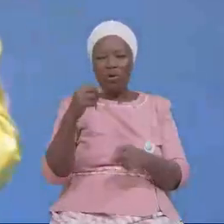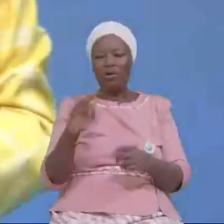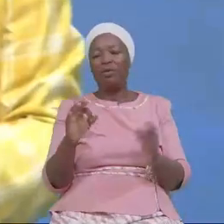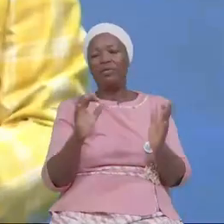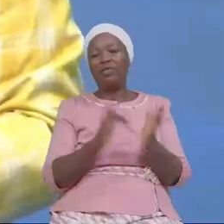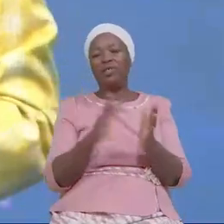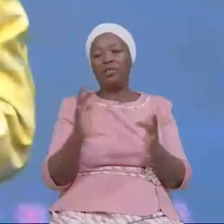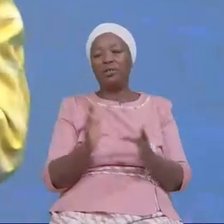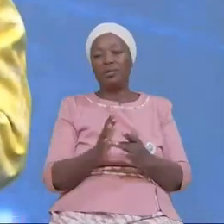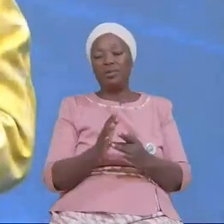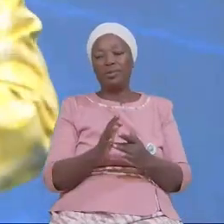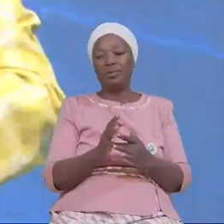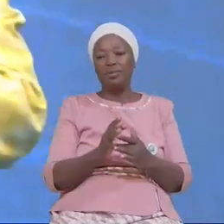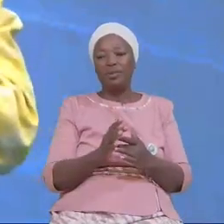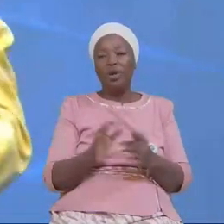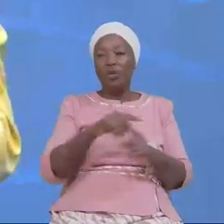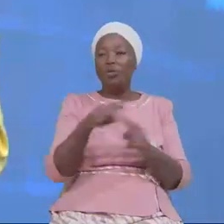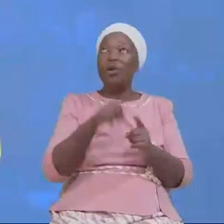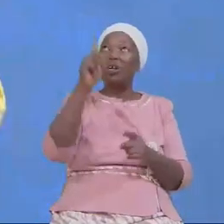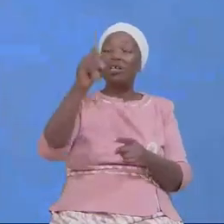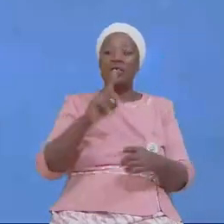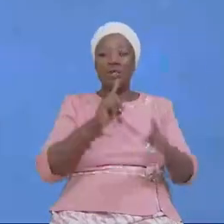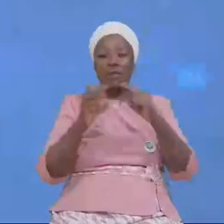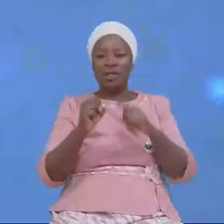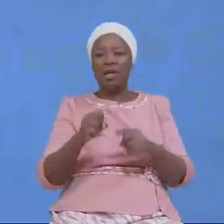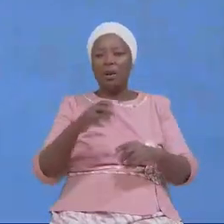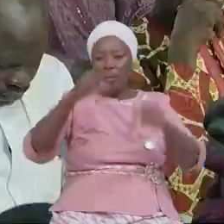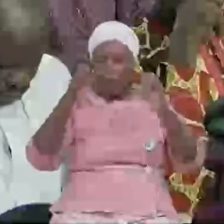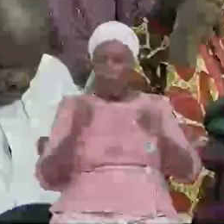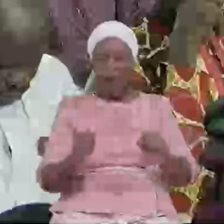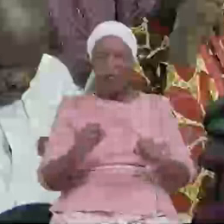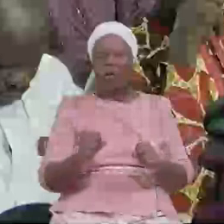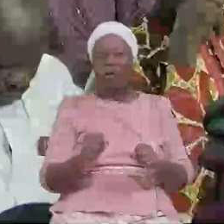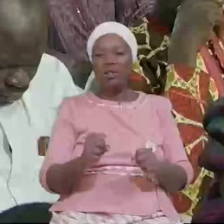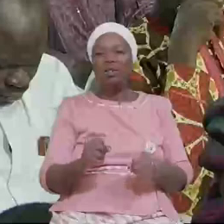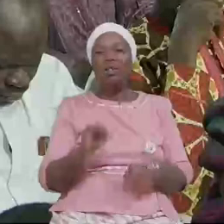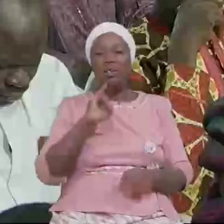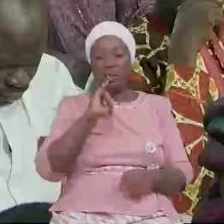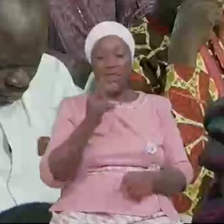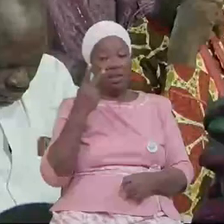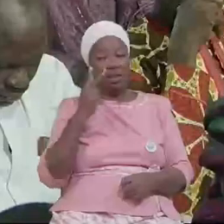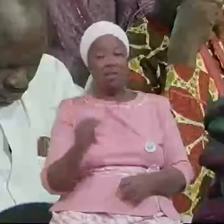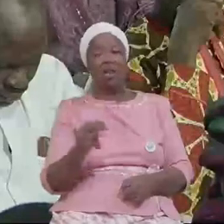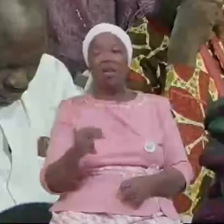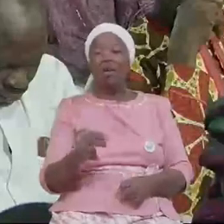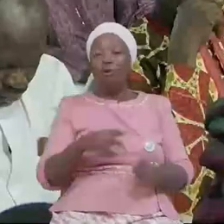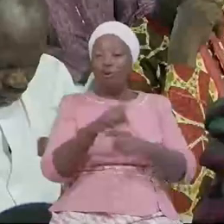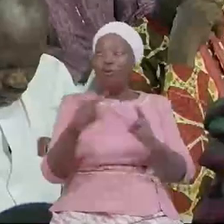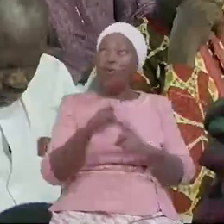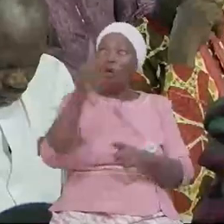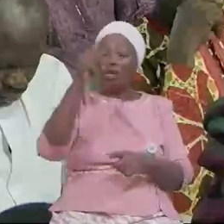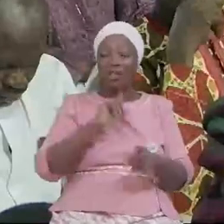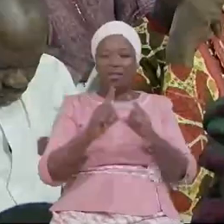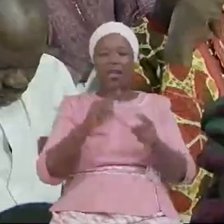est déclarée de Jésus. Quand il parle, la puissance s'y manifeste. Quand il